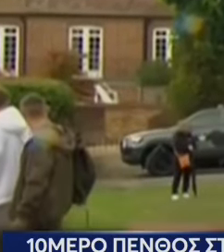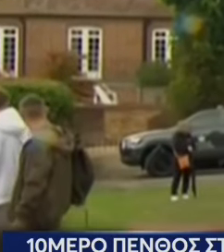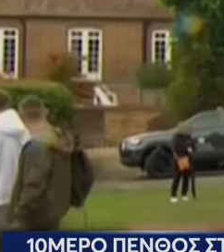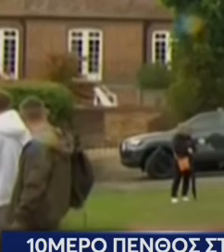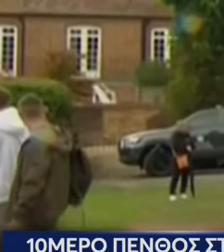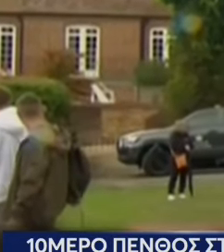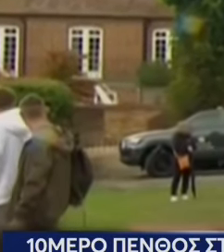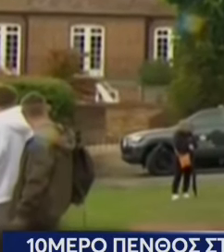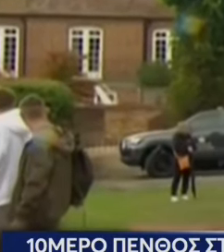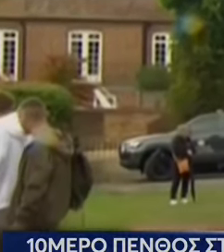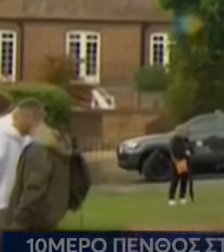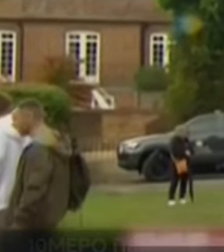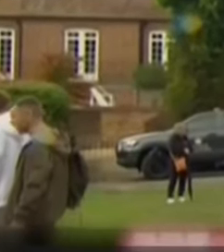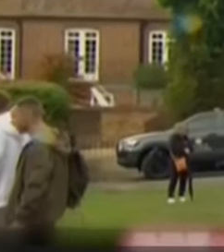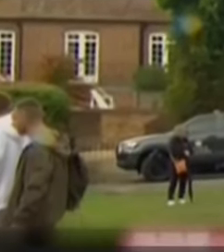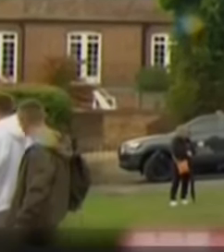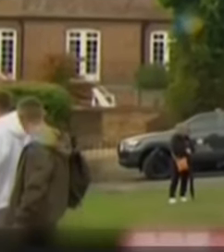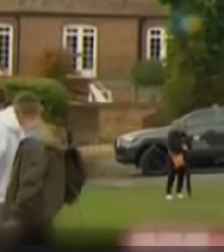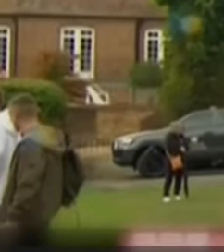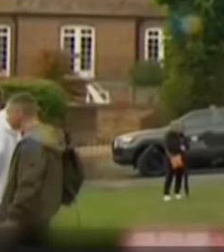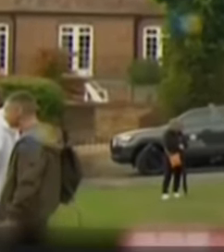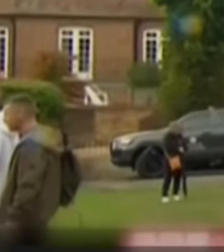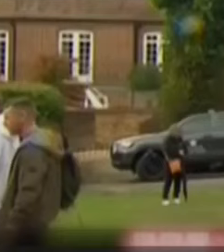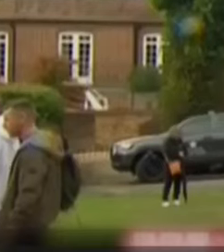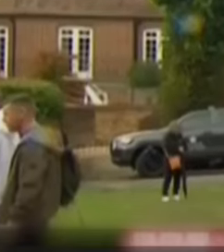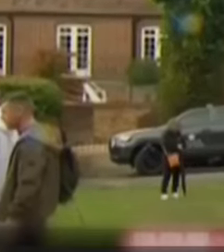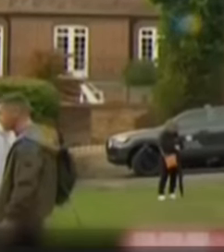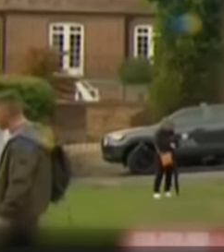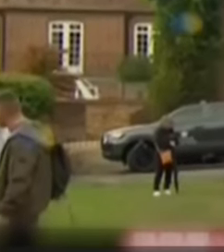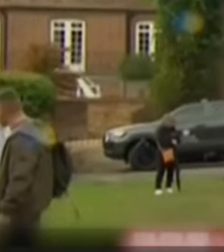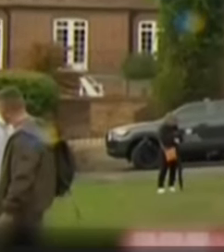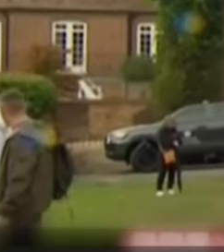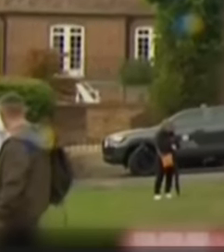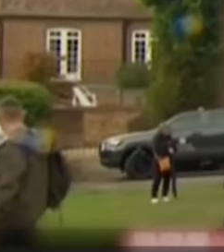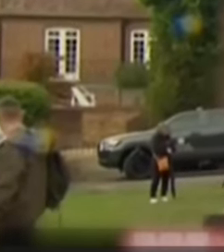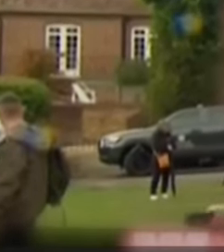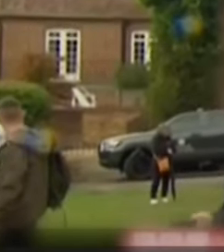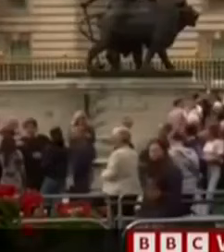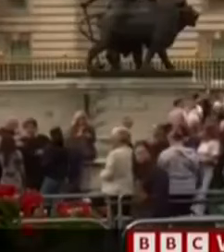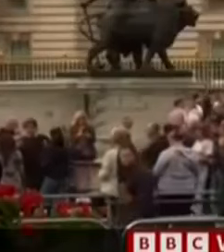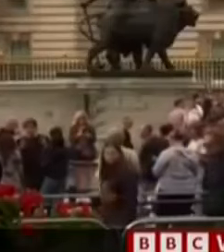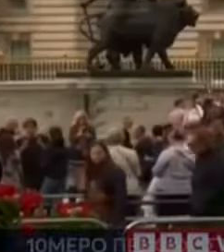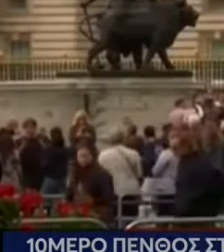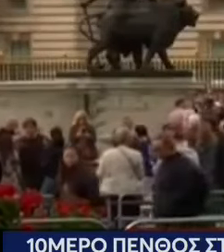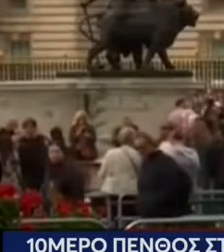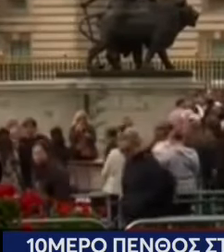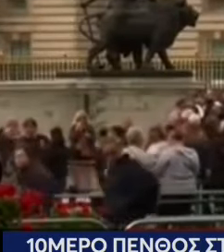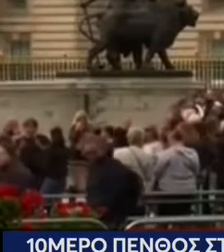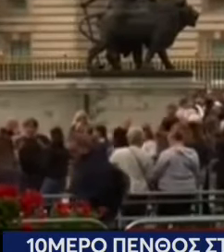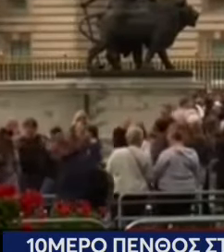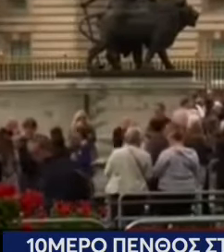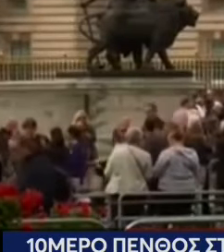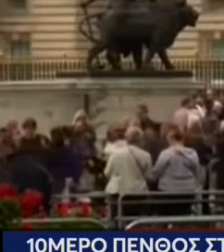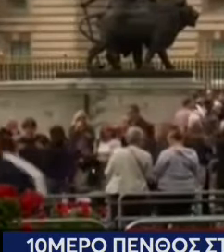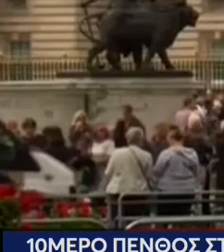So, as you can see behind me, there are dozens, if not hundreds of people, but it's very quiet. Είναι η βασίλισσα όλου